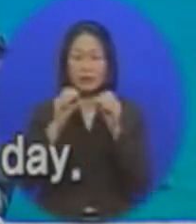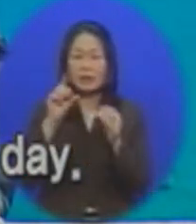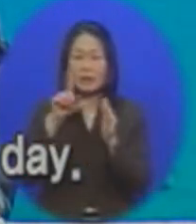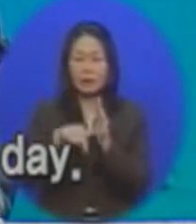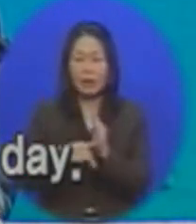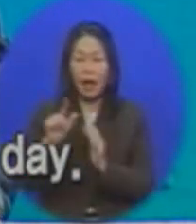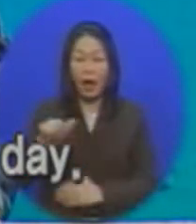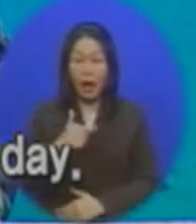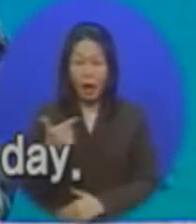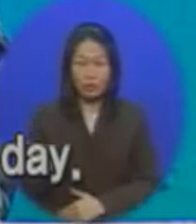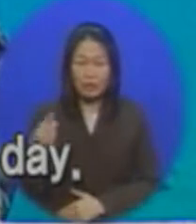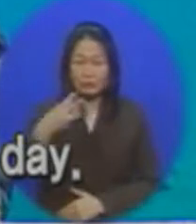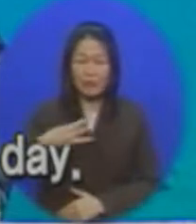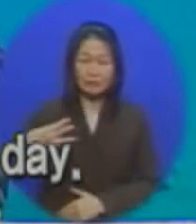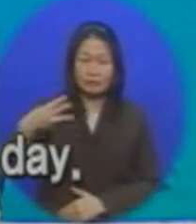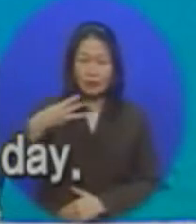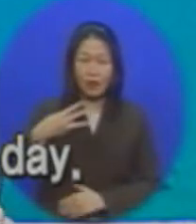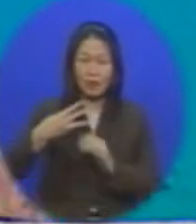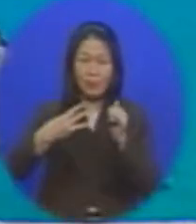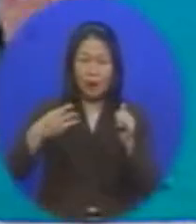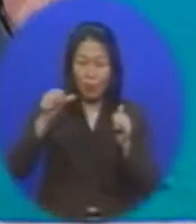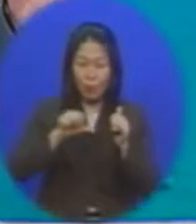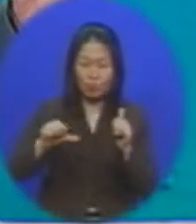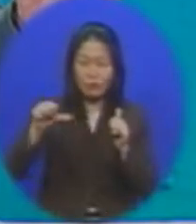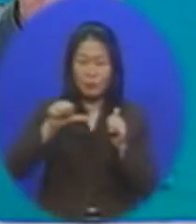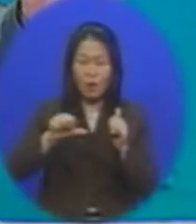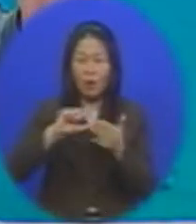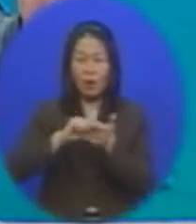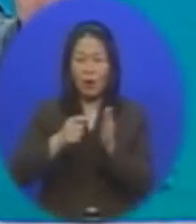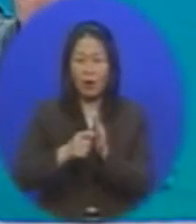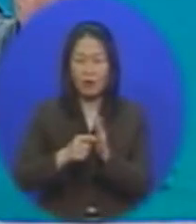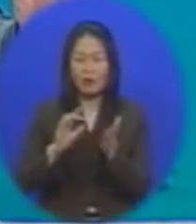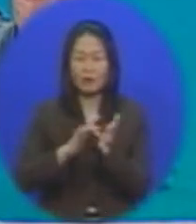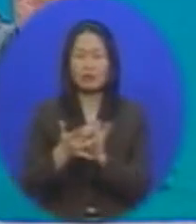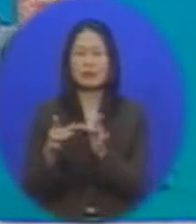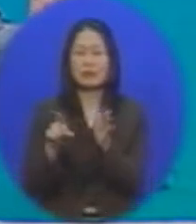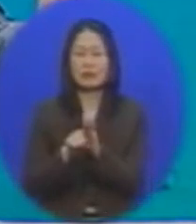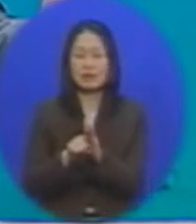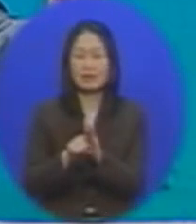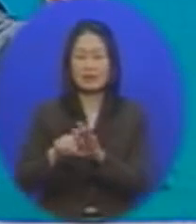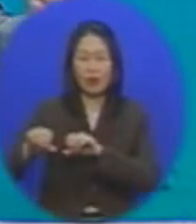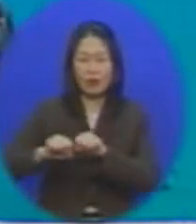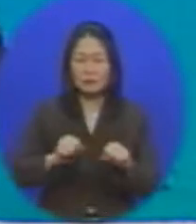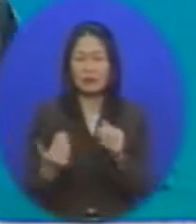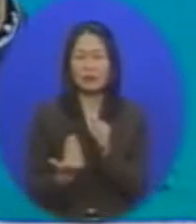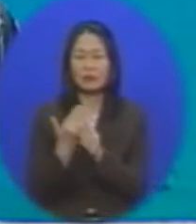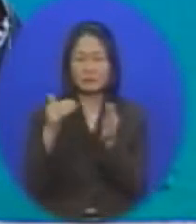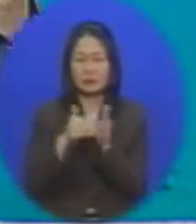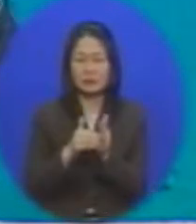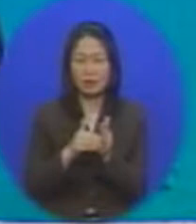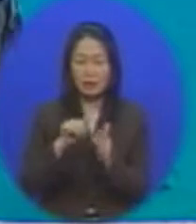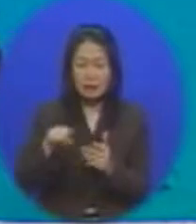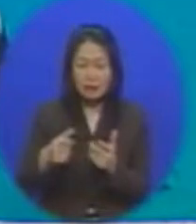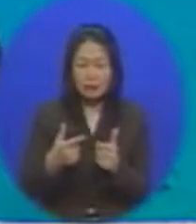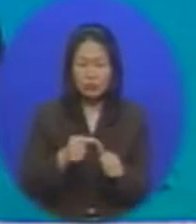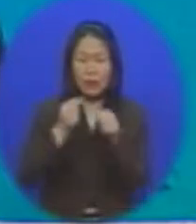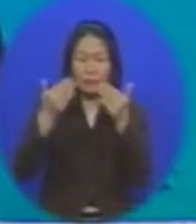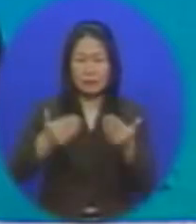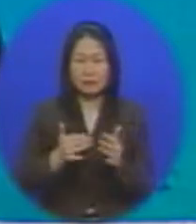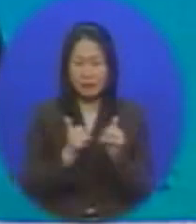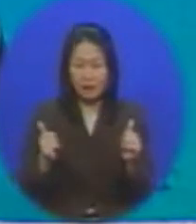믿는 역사가 일어났습니다 그 구원받은 성도들이 또 성령께서 몰리